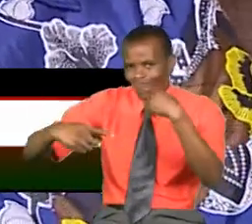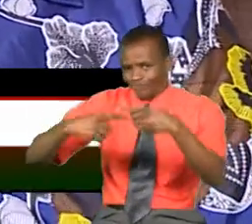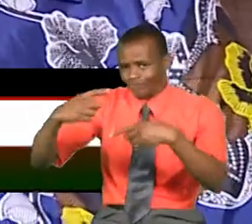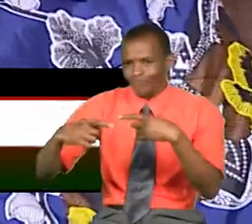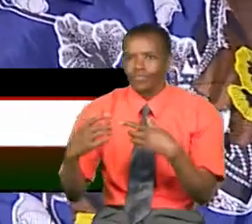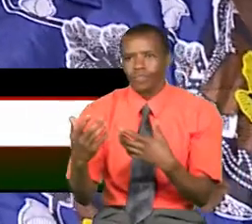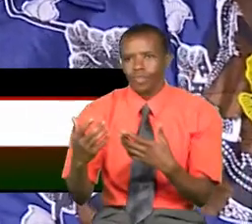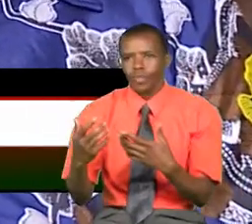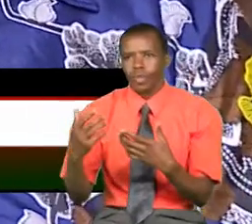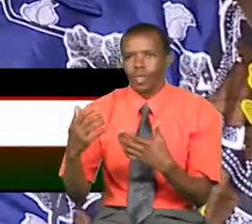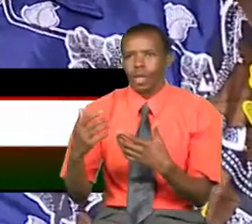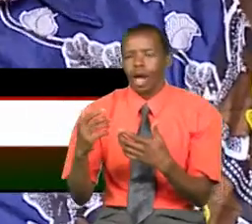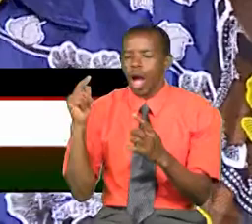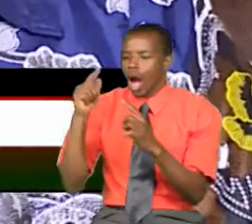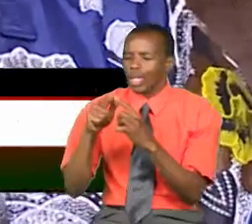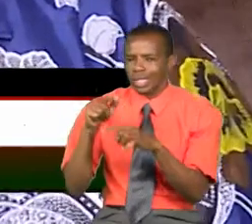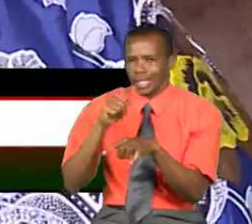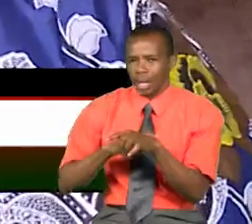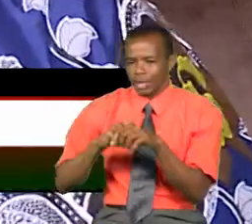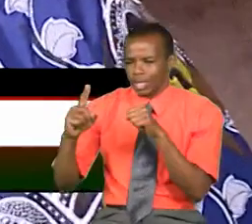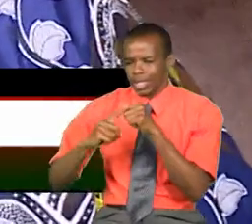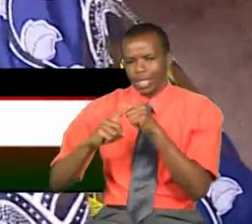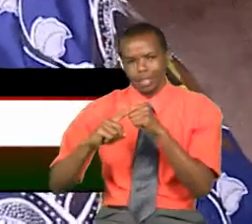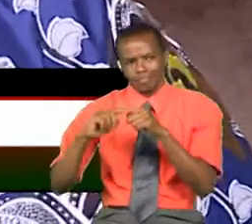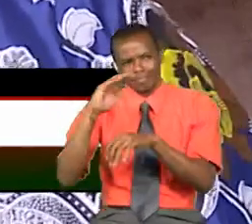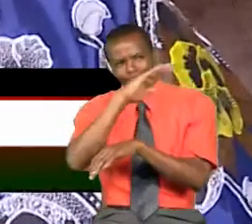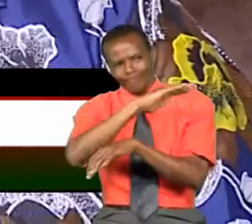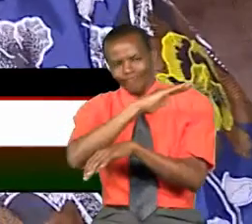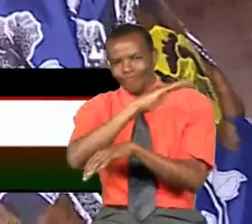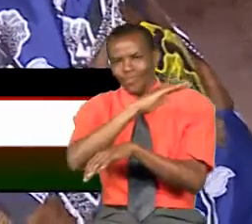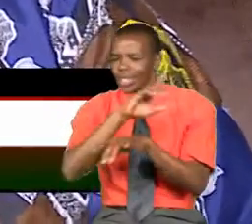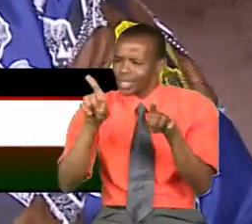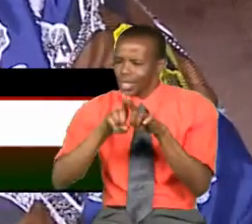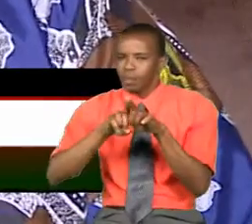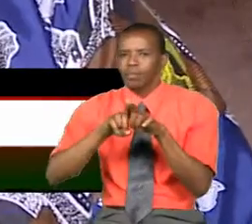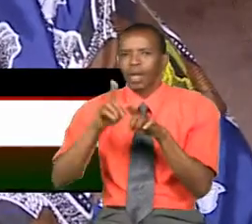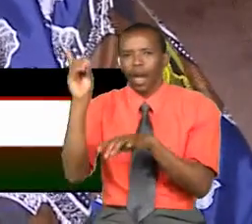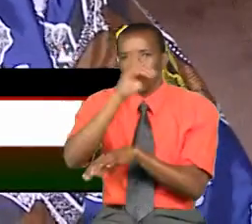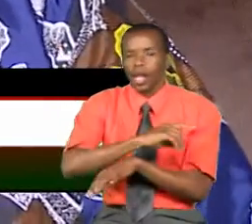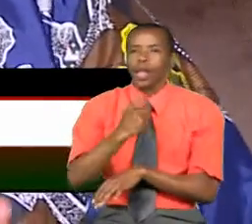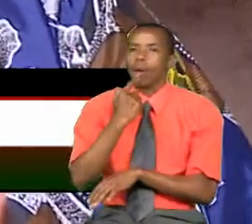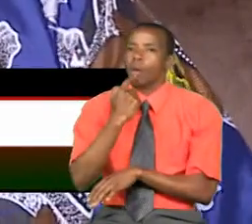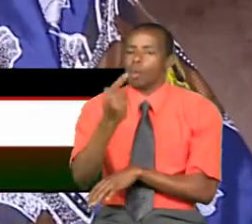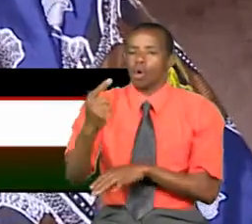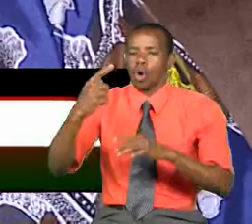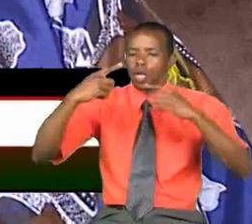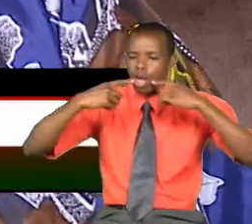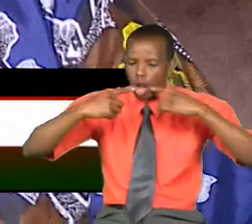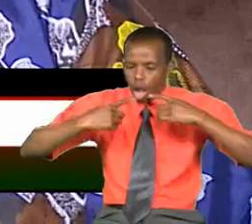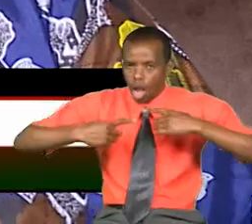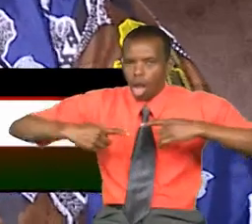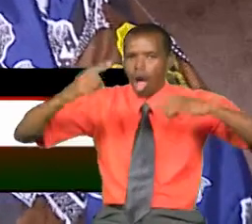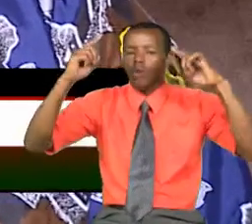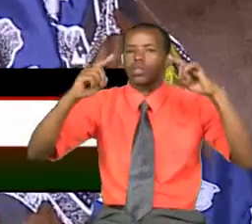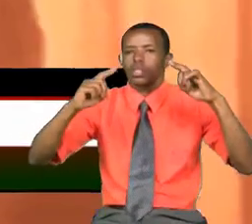tukaendelea namna hiyo mpaka saa 12 jioni, the same day, ndio Moi akatangaza